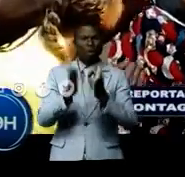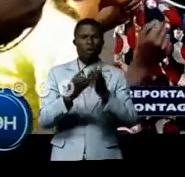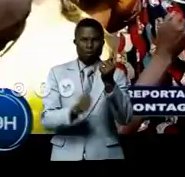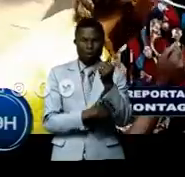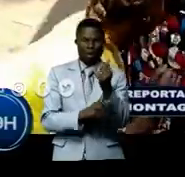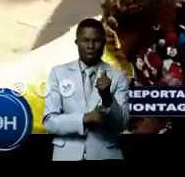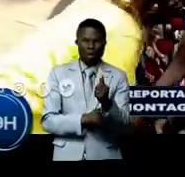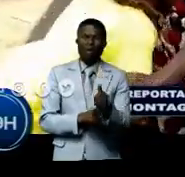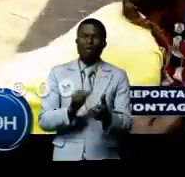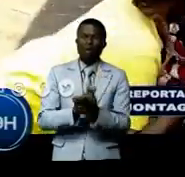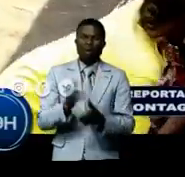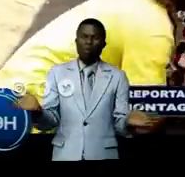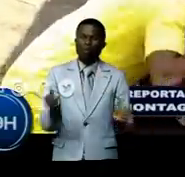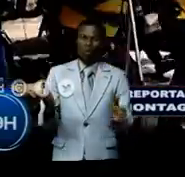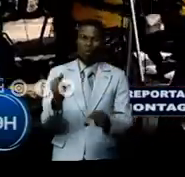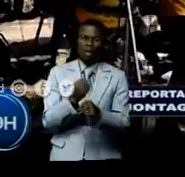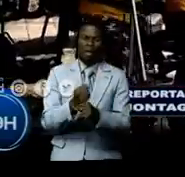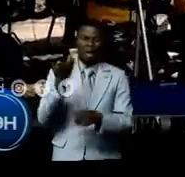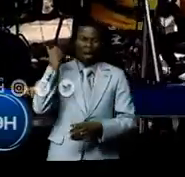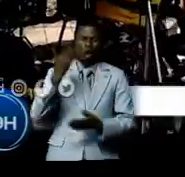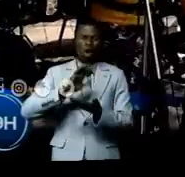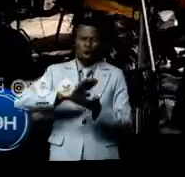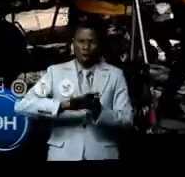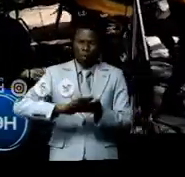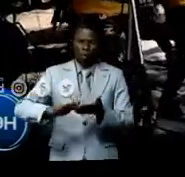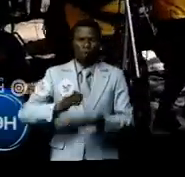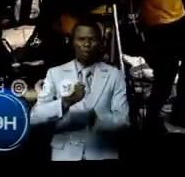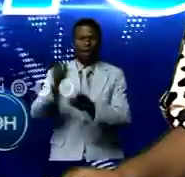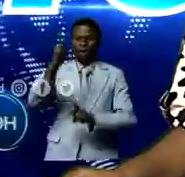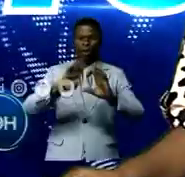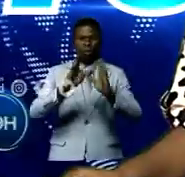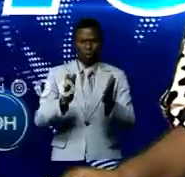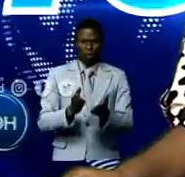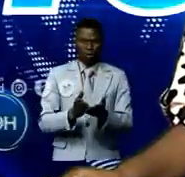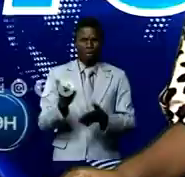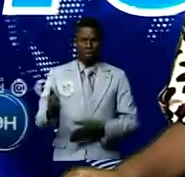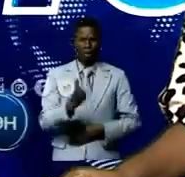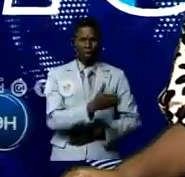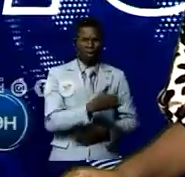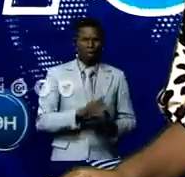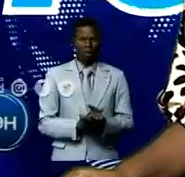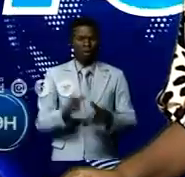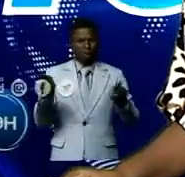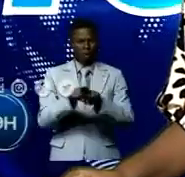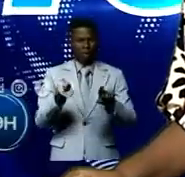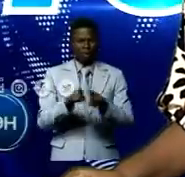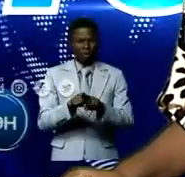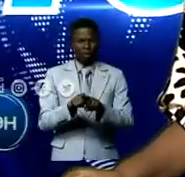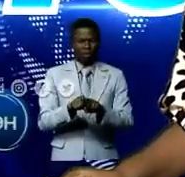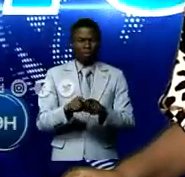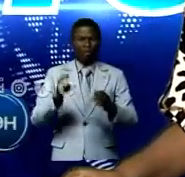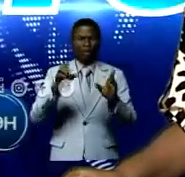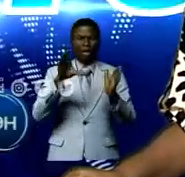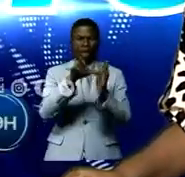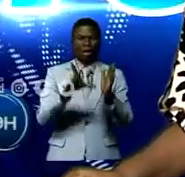pour alimenter les services en eau potable et desservir la population. Conformément à la Constitution